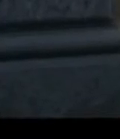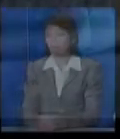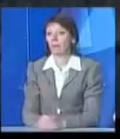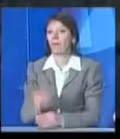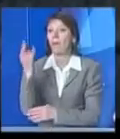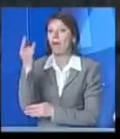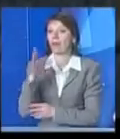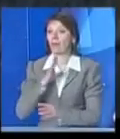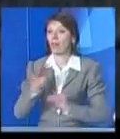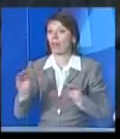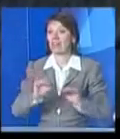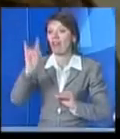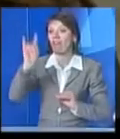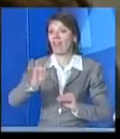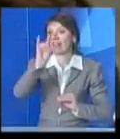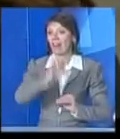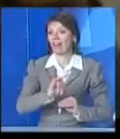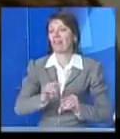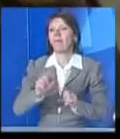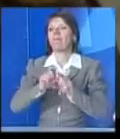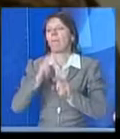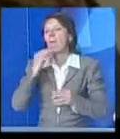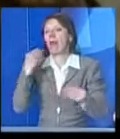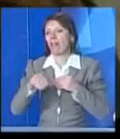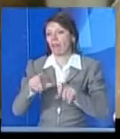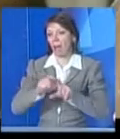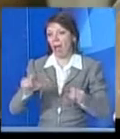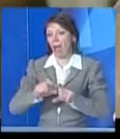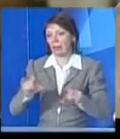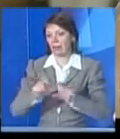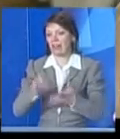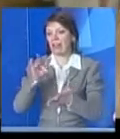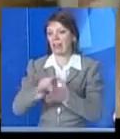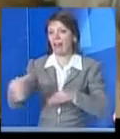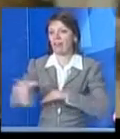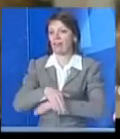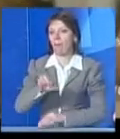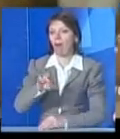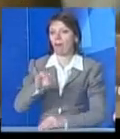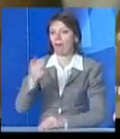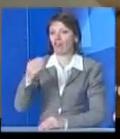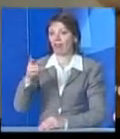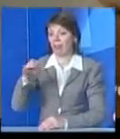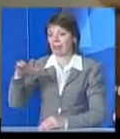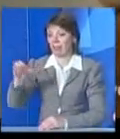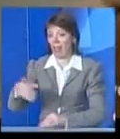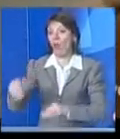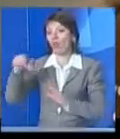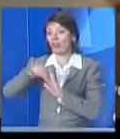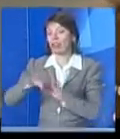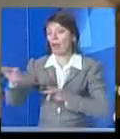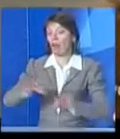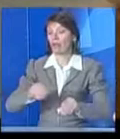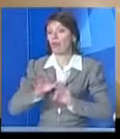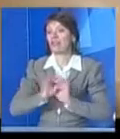Манекени були виставлені на вітринах брендових магазинів центральної вулиці Цюріху Банхофштрассе. Учасники проєкту зізналися,